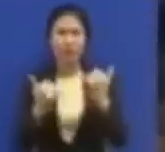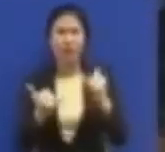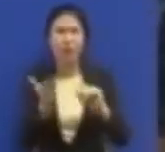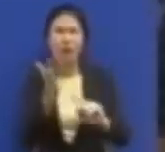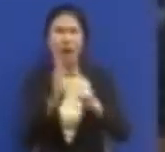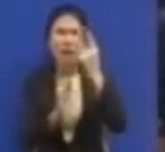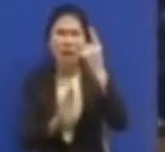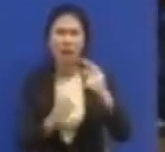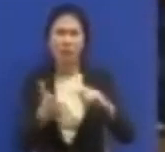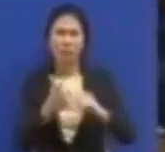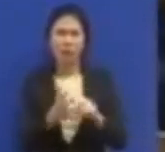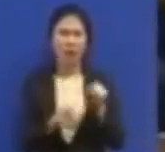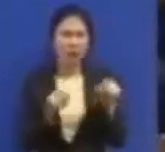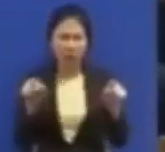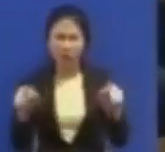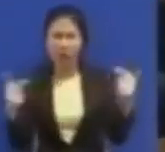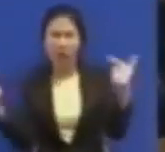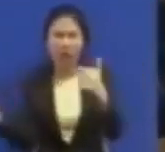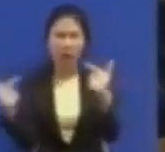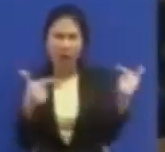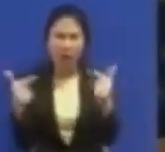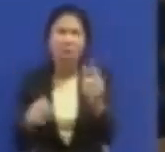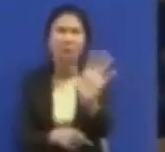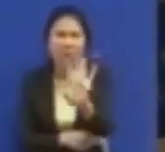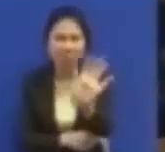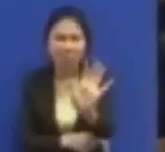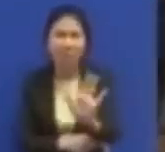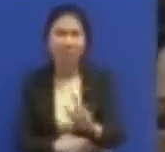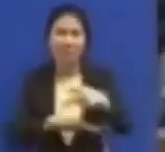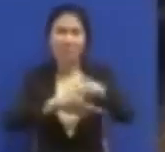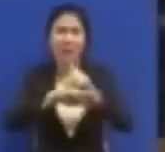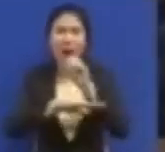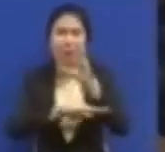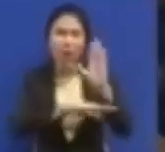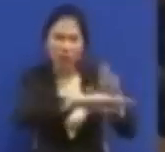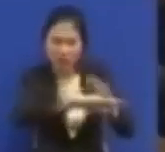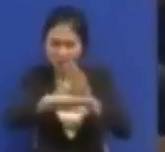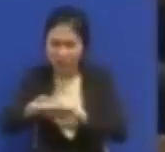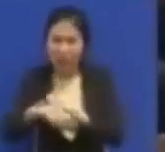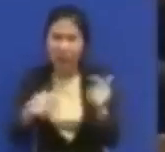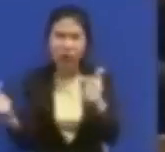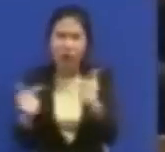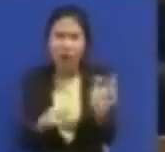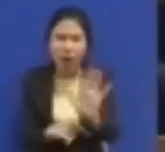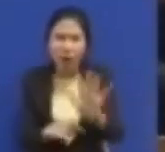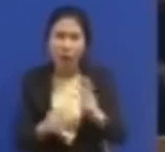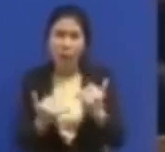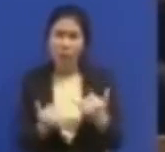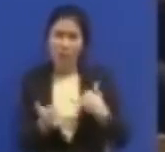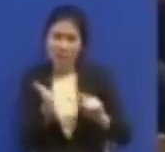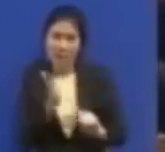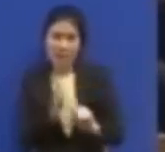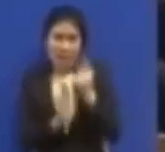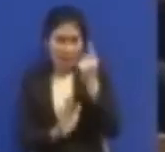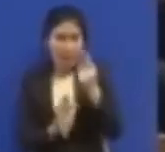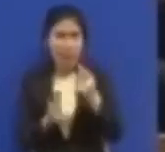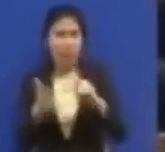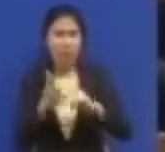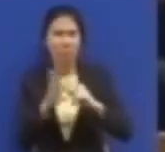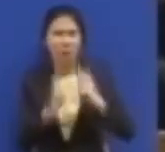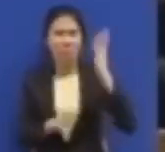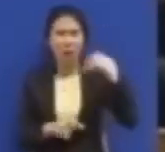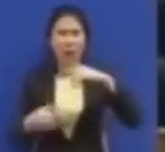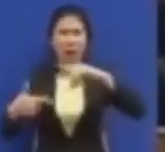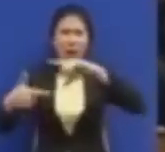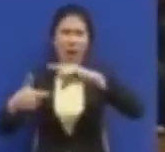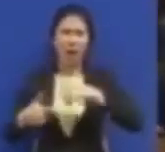ย ก็ท่านประธานครับอภิปรายสนับสนุน ก็นั่งตรงนี้ได้ ก็ไม่รู้เพิ่งเข้าสภาสมัยแรกก็ยกเดี๋ยวยก เหนื่อยกันทุ